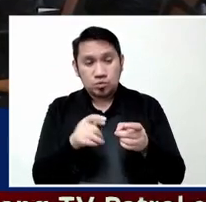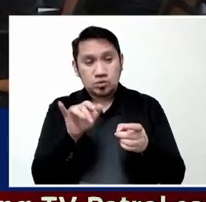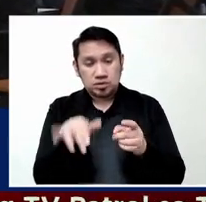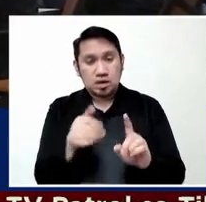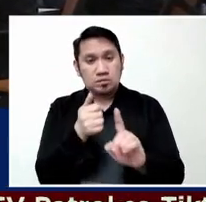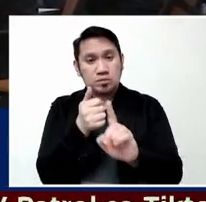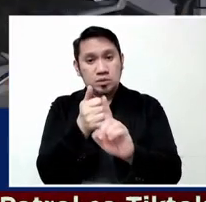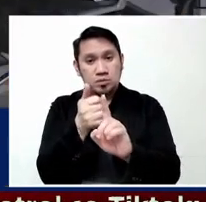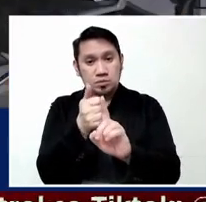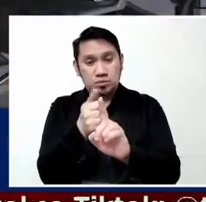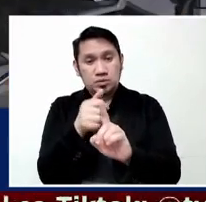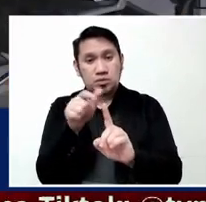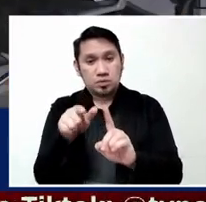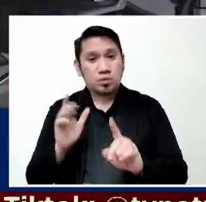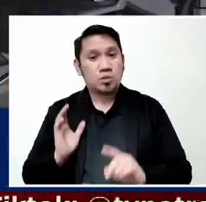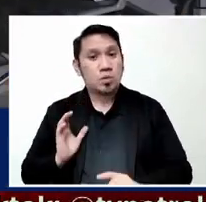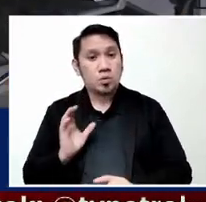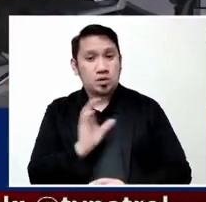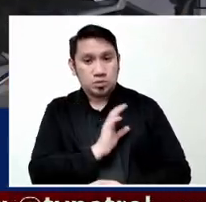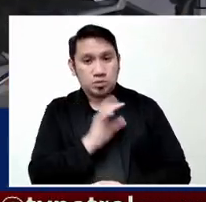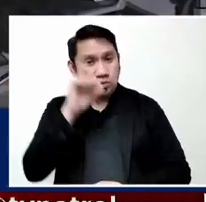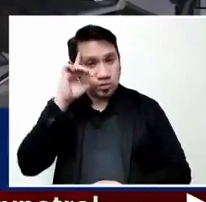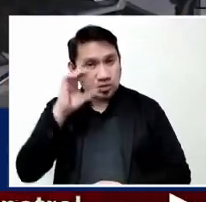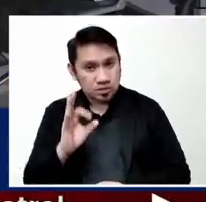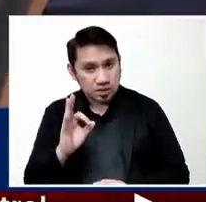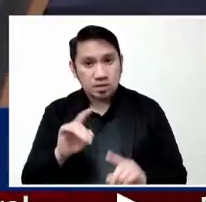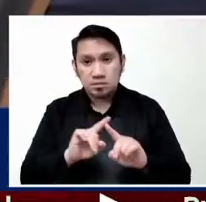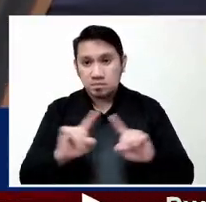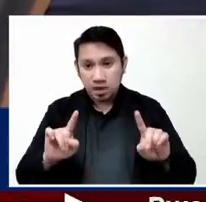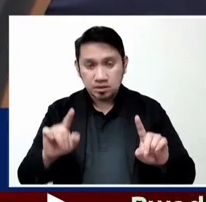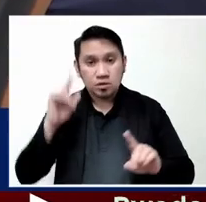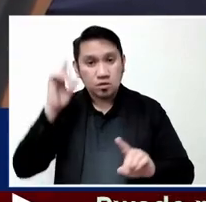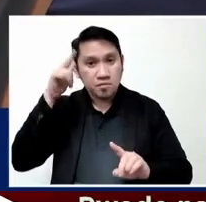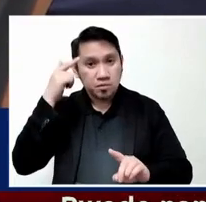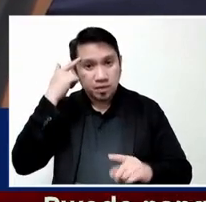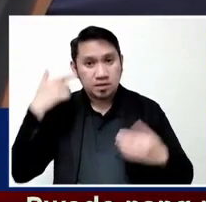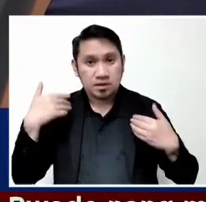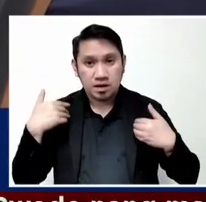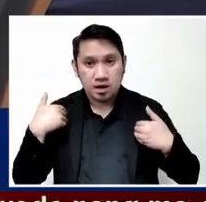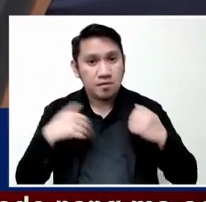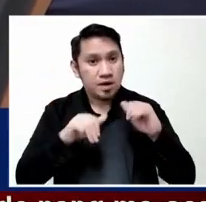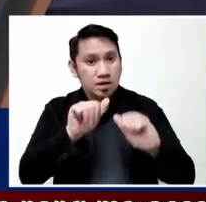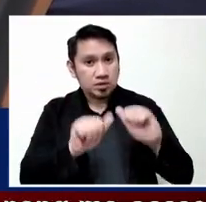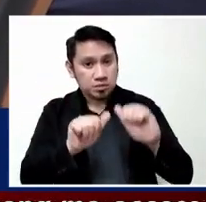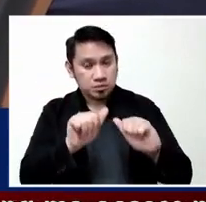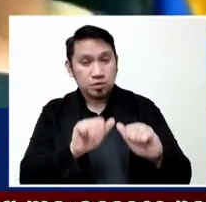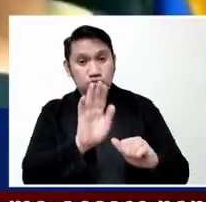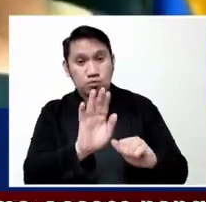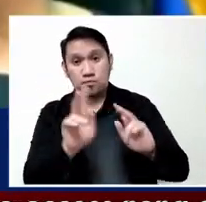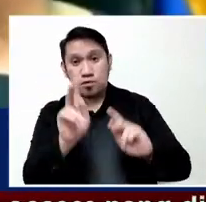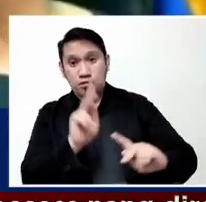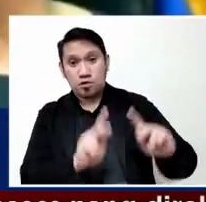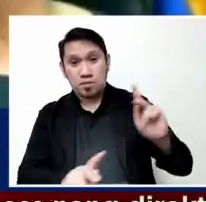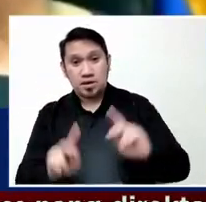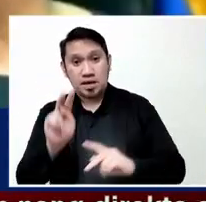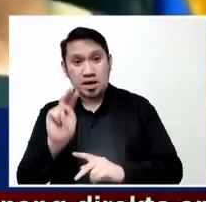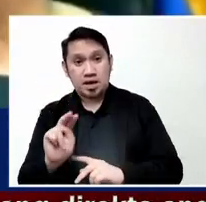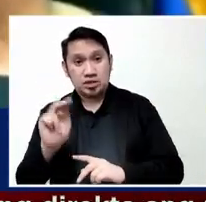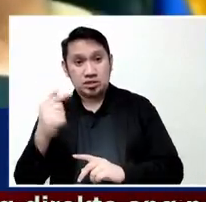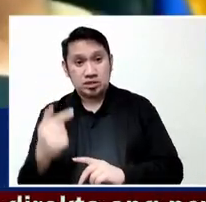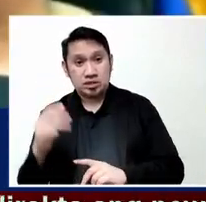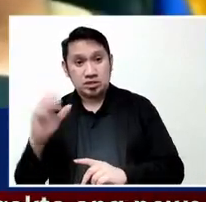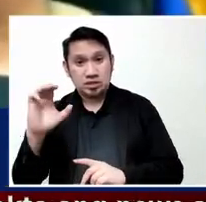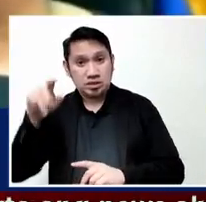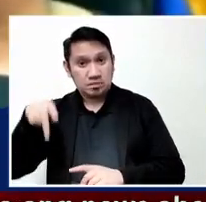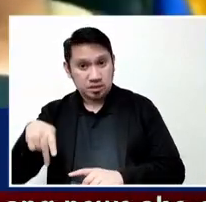ang Kongreso, pero may assessment na ang gobyerno sa performance ng NGCP. It is not a case of